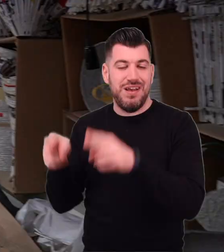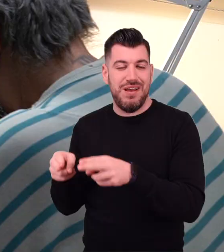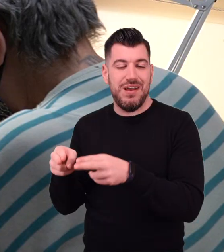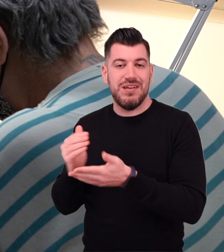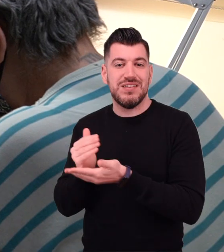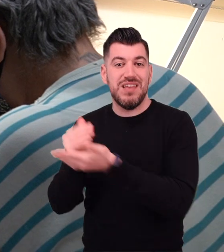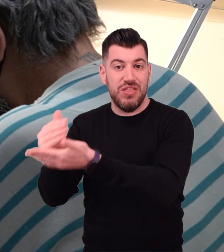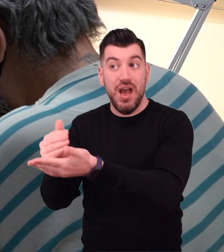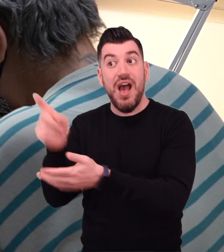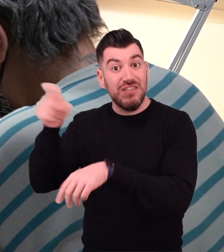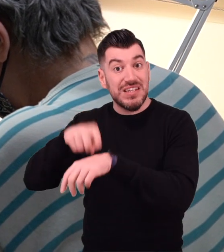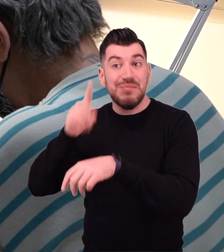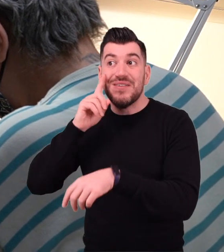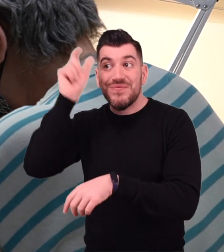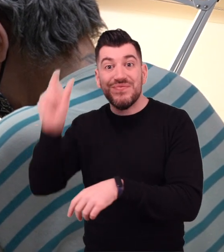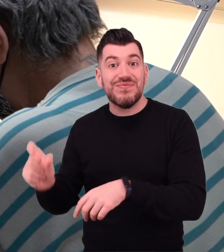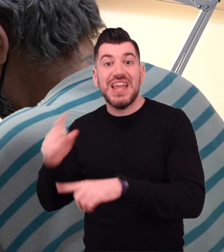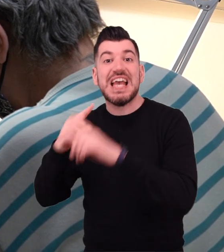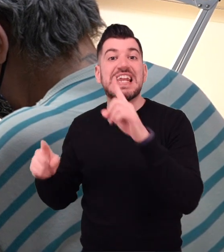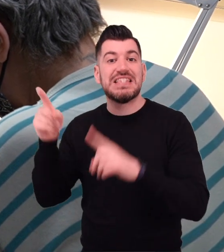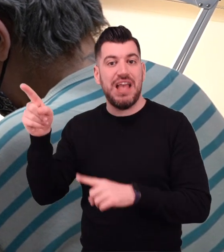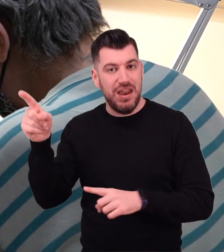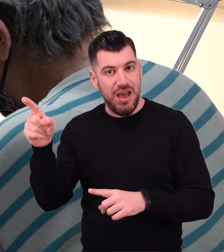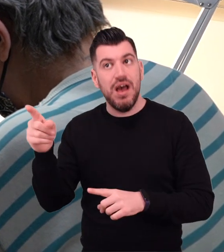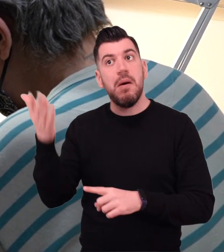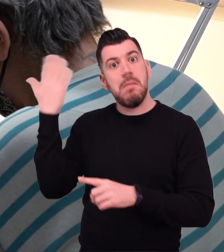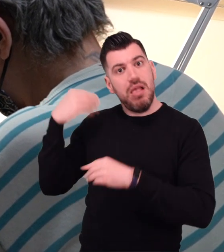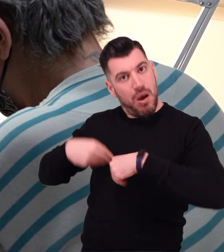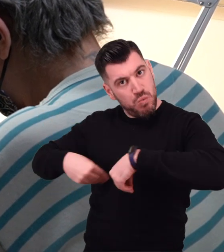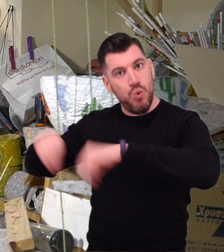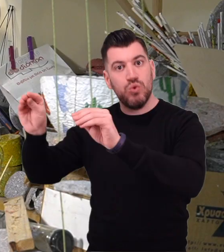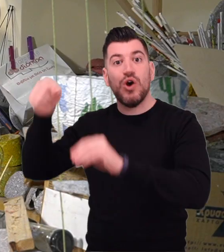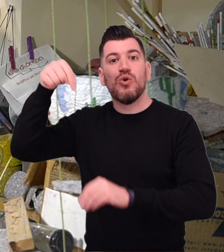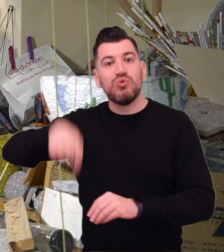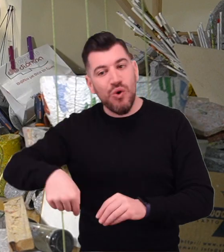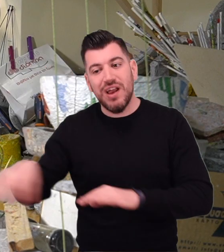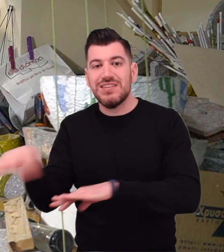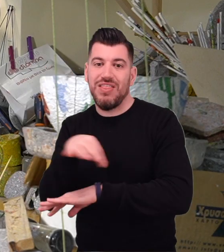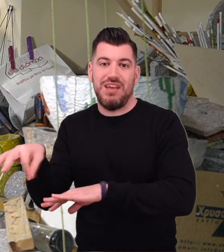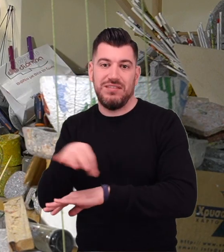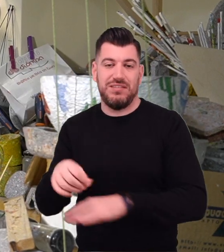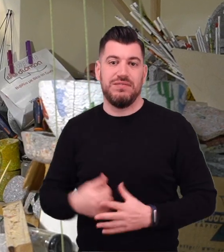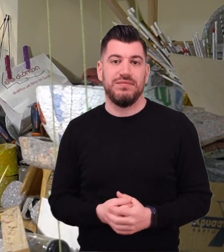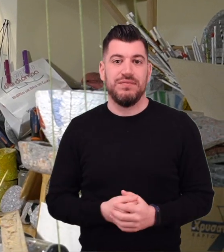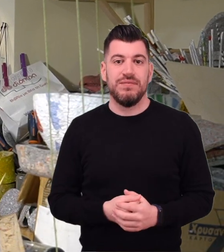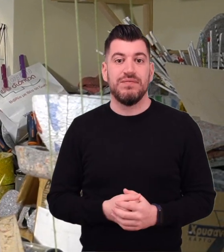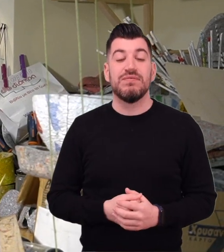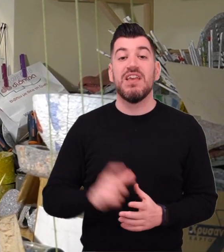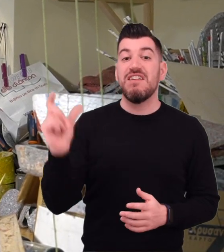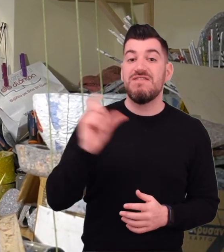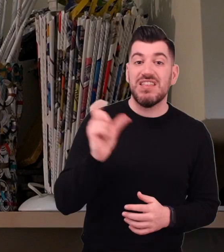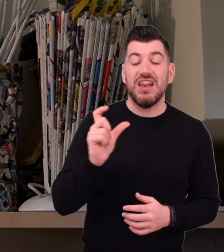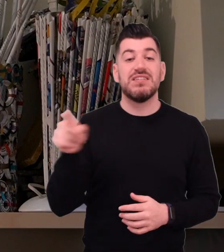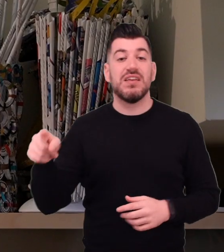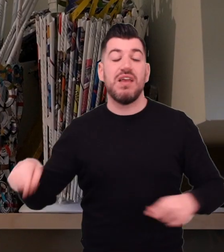τη στιγμή, τέος πολίτρια της Σχεδίας και νυν εργαζόμενη στο Σχεδία Art. Και επειδή ο Βαγγέλης και ο